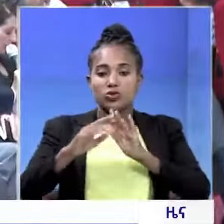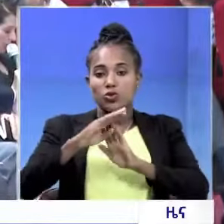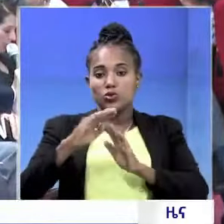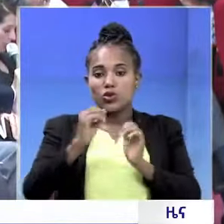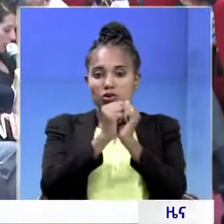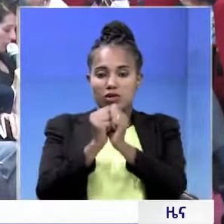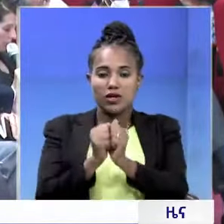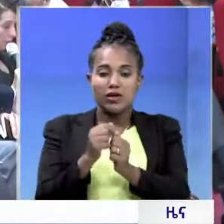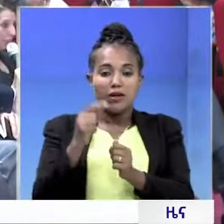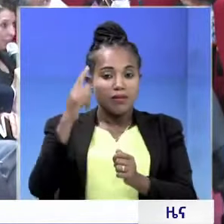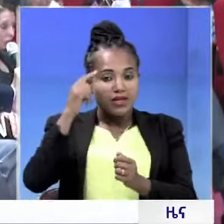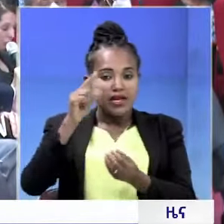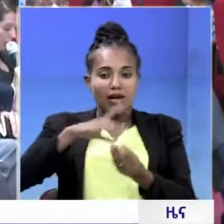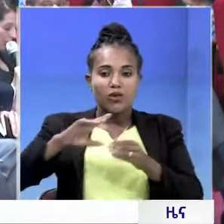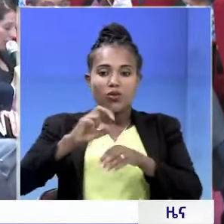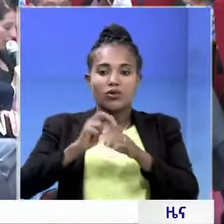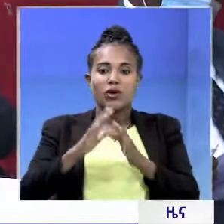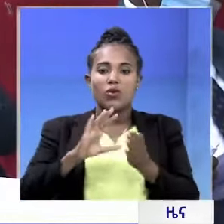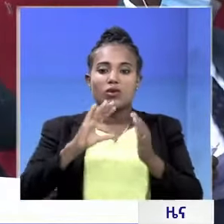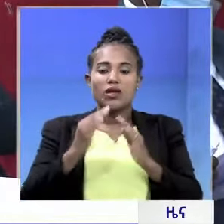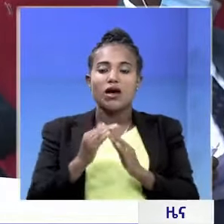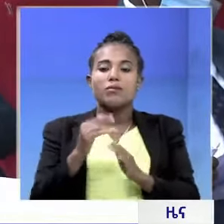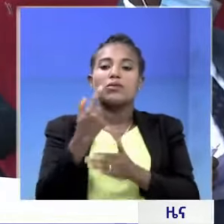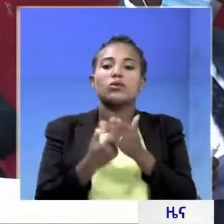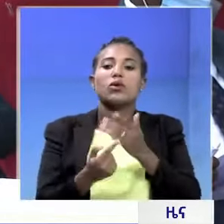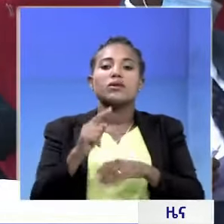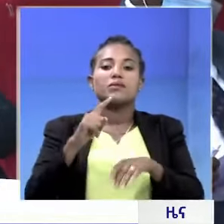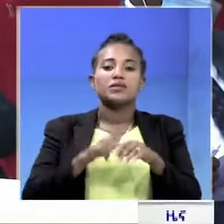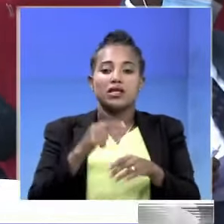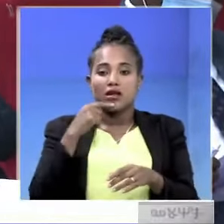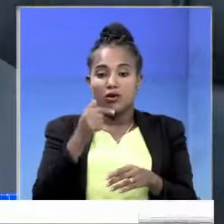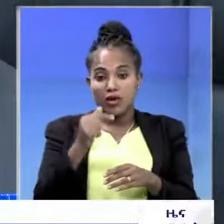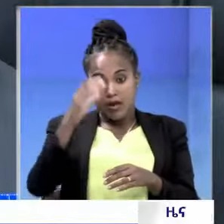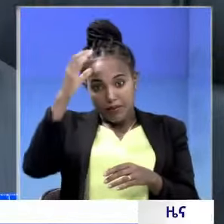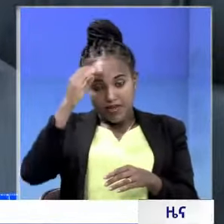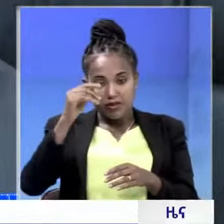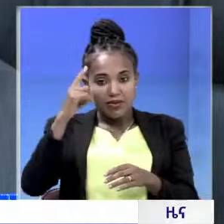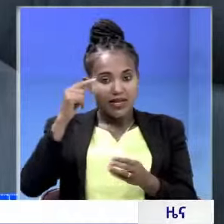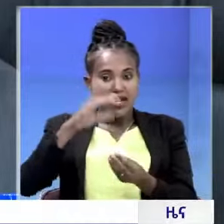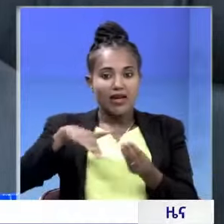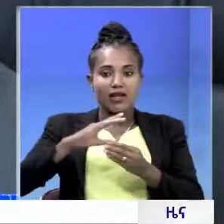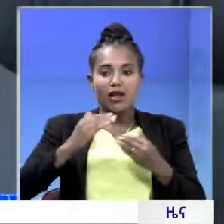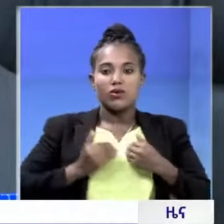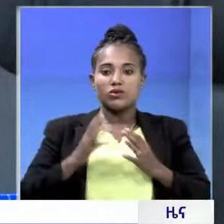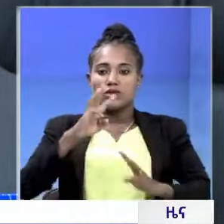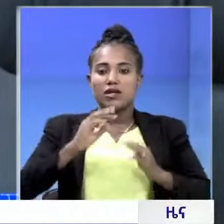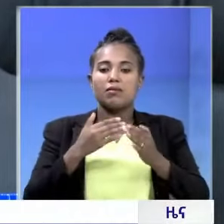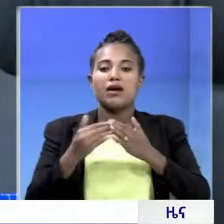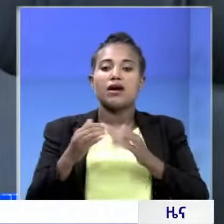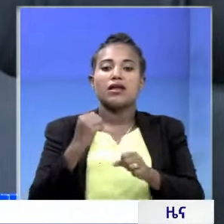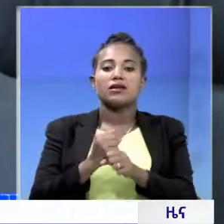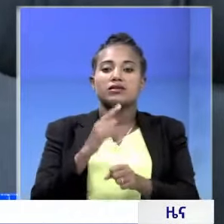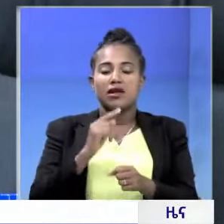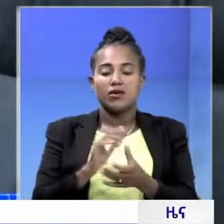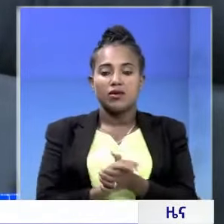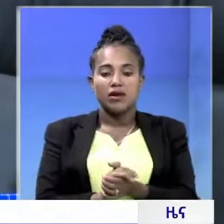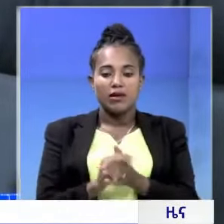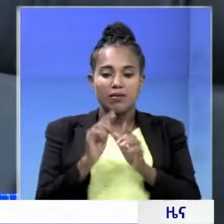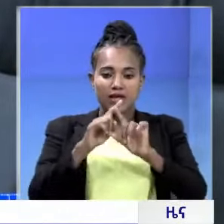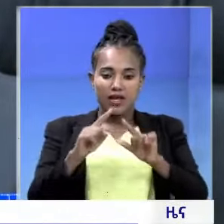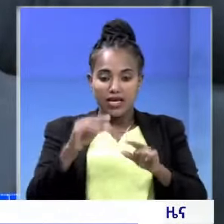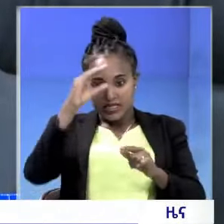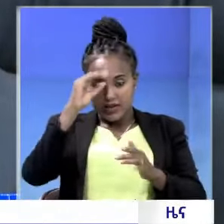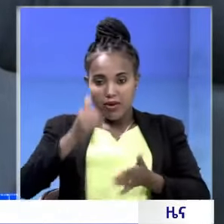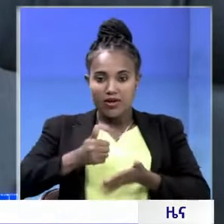ጋር በትግራይ ክልል ወቅታዊ ሁኔታ ዙሪያ በመከሩበት ወቅት እንዳሉት መንግስት በትግራይ ክልል ያለውን ችግር ለማቃለል እየሰራ ነው። በተለይም